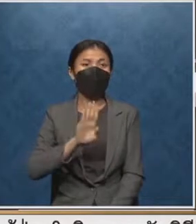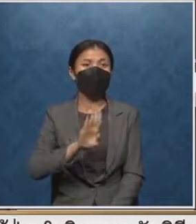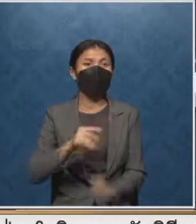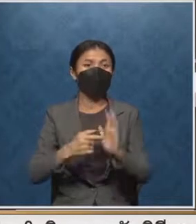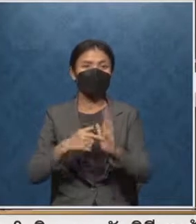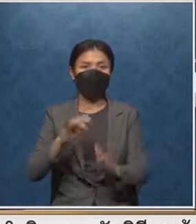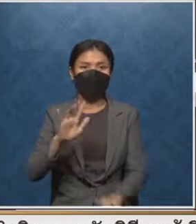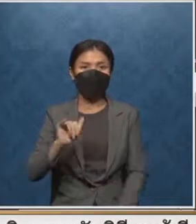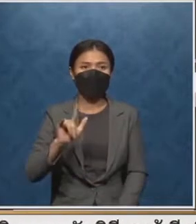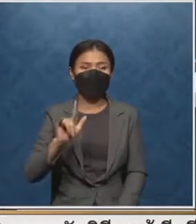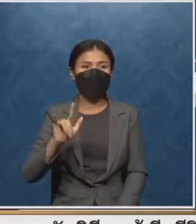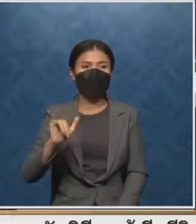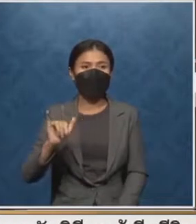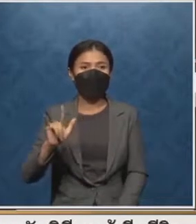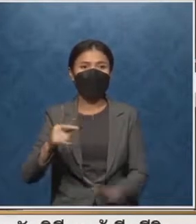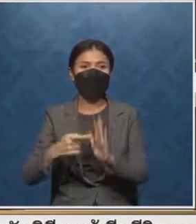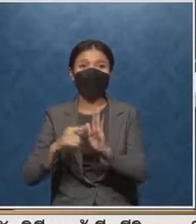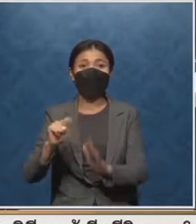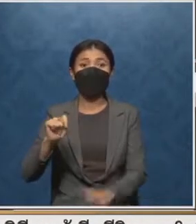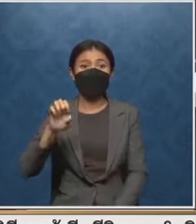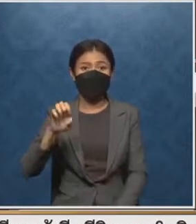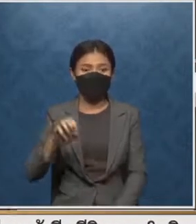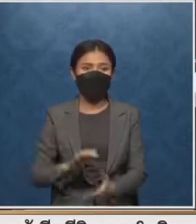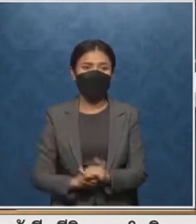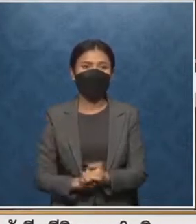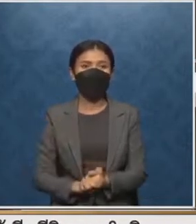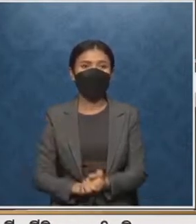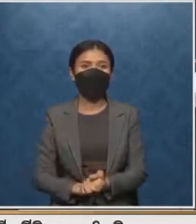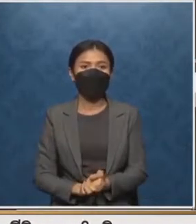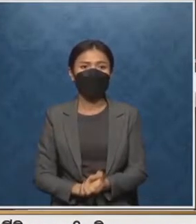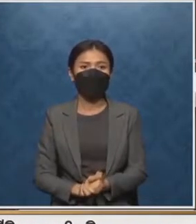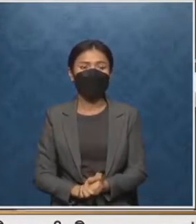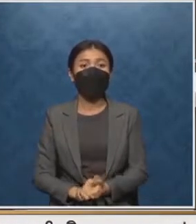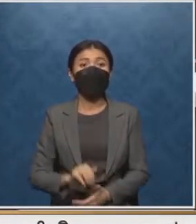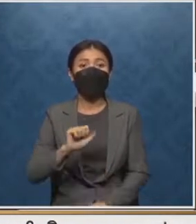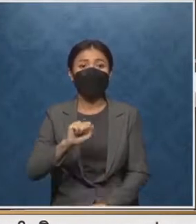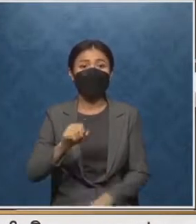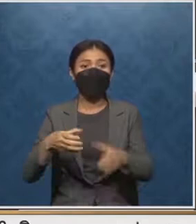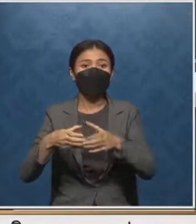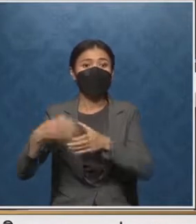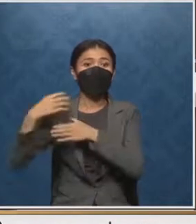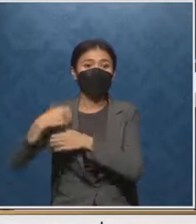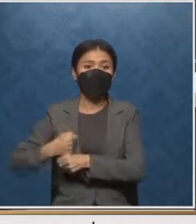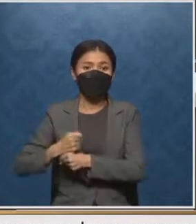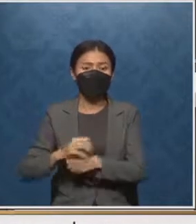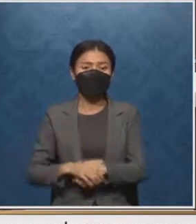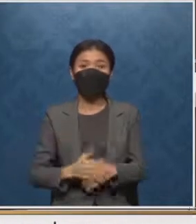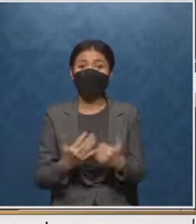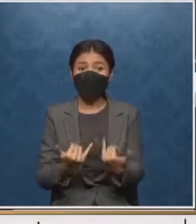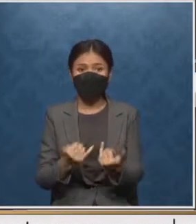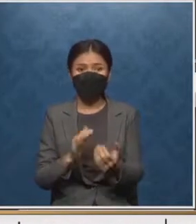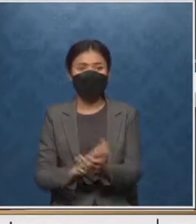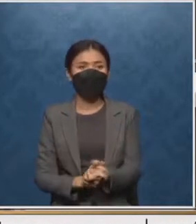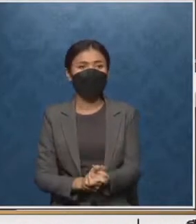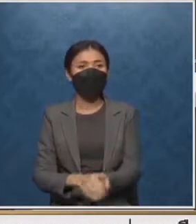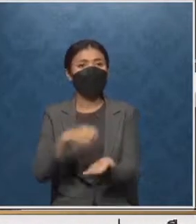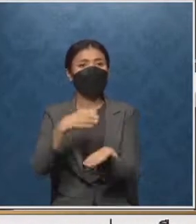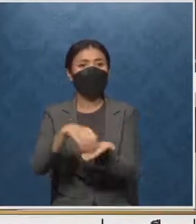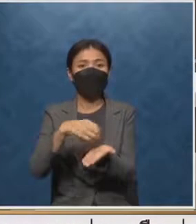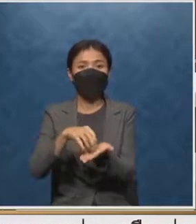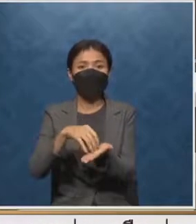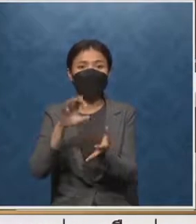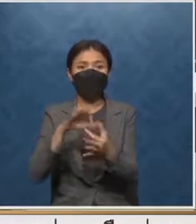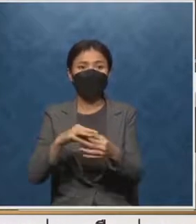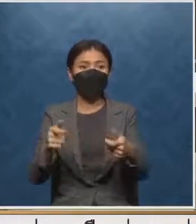กับผมขอโอกาสท่านประธานและท่านสมาชิกได้อภิปรายประกอบการรับทราบร